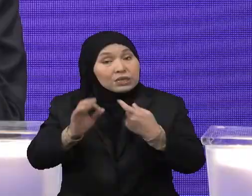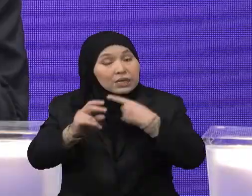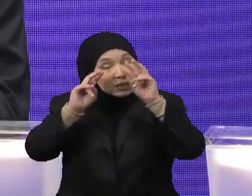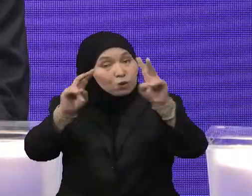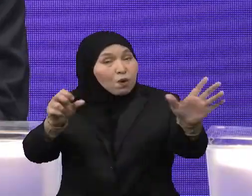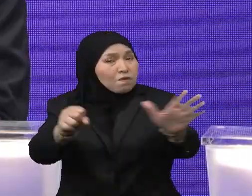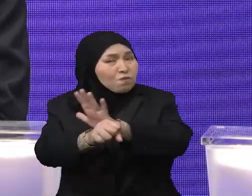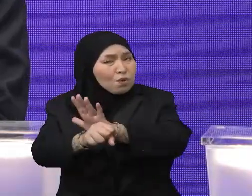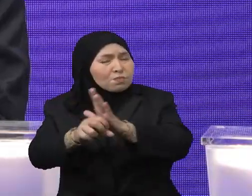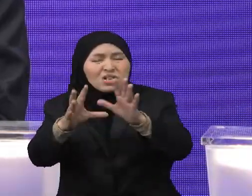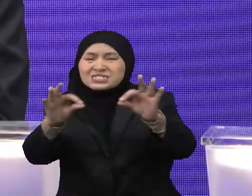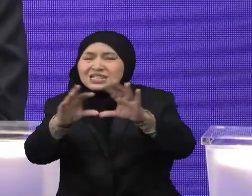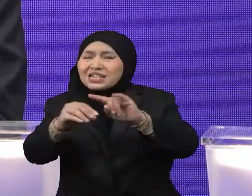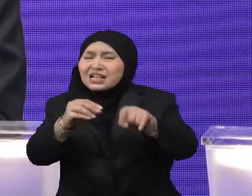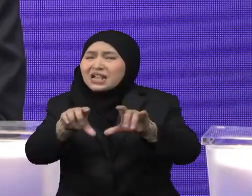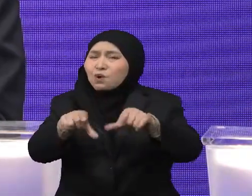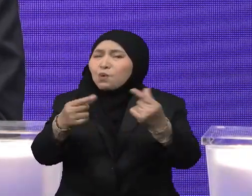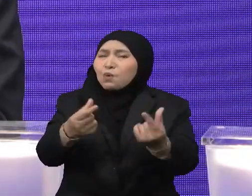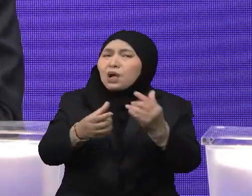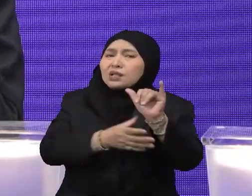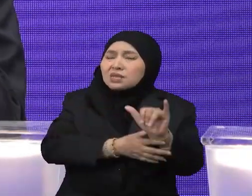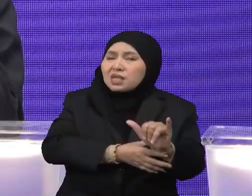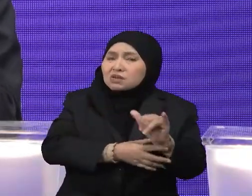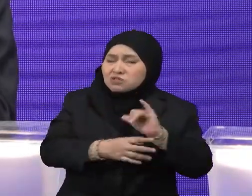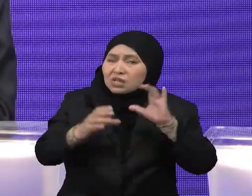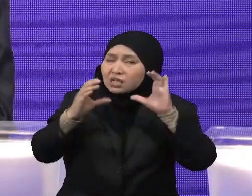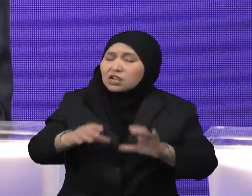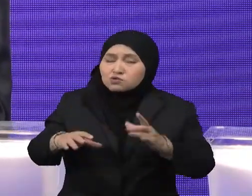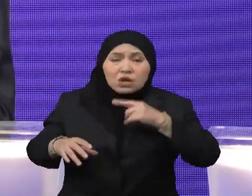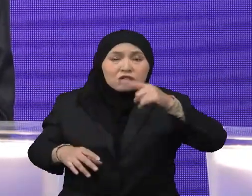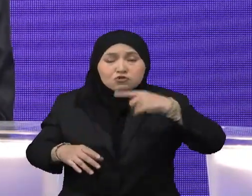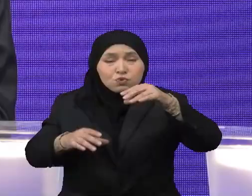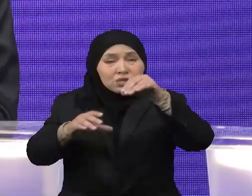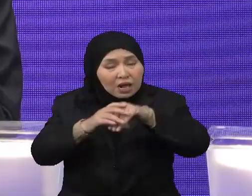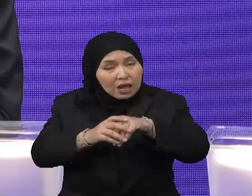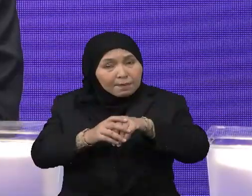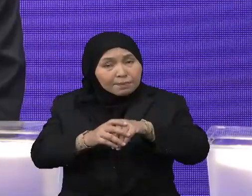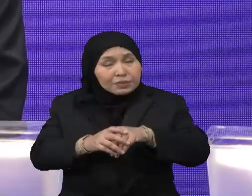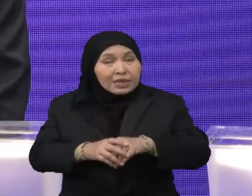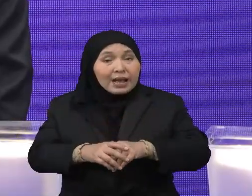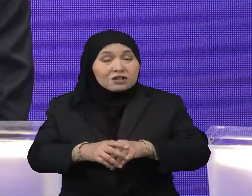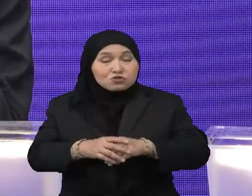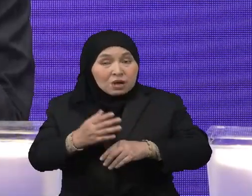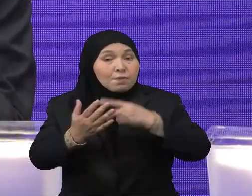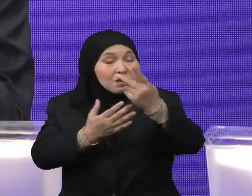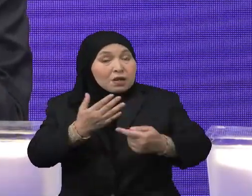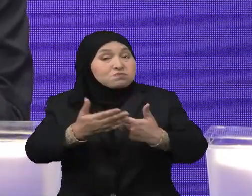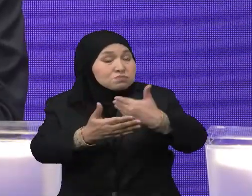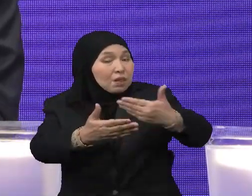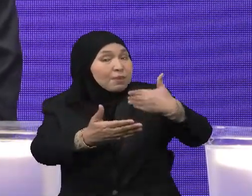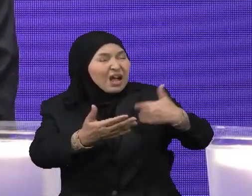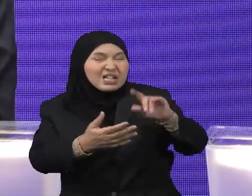menceritakan tentang golongan yang saya yakin telah disebutkan dalam dalam eee episode-episode sebelum ini cuma segala